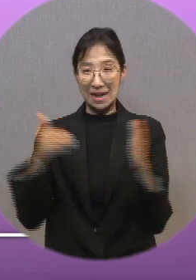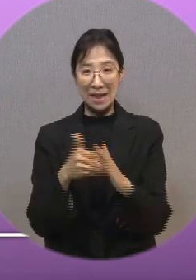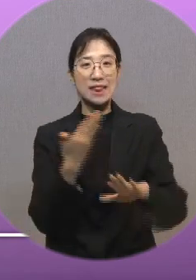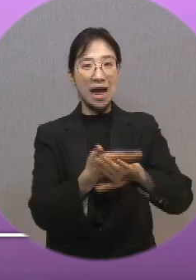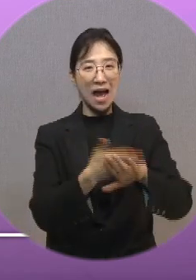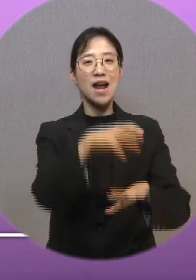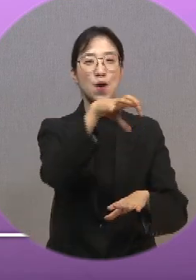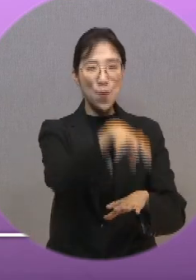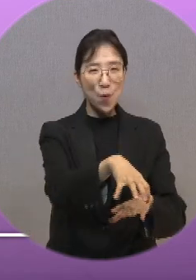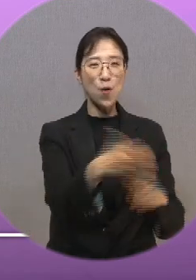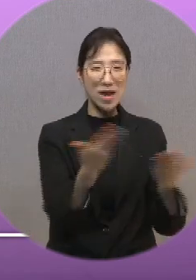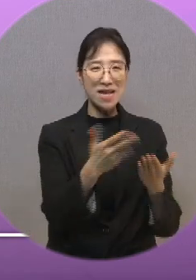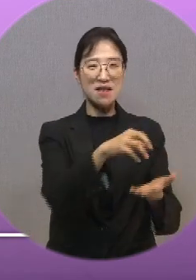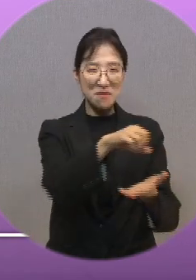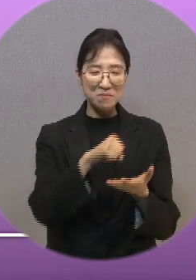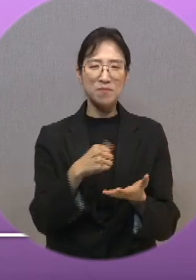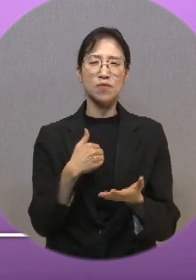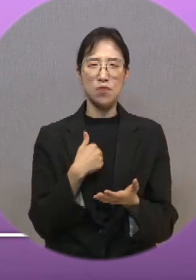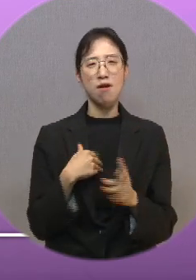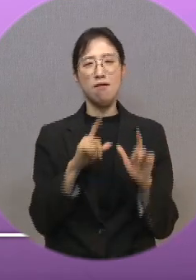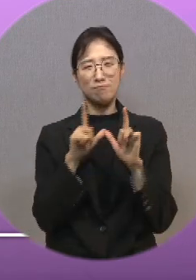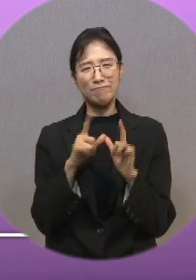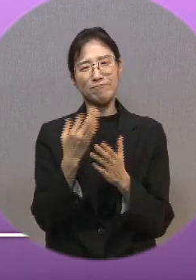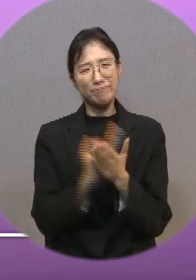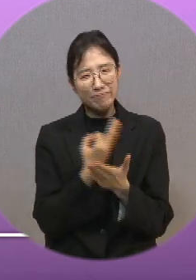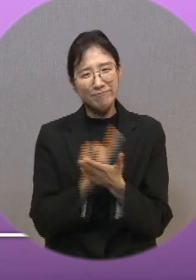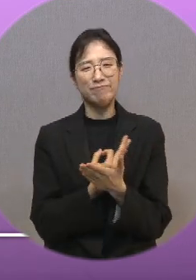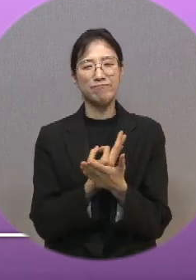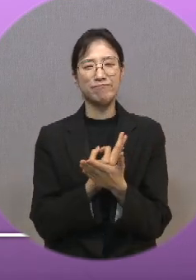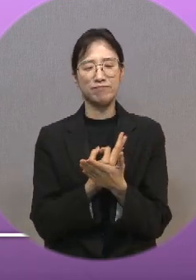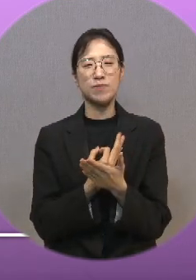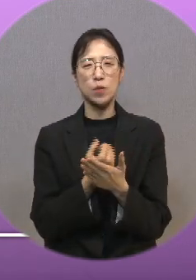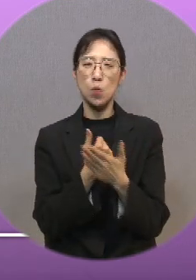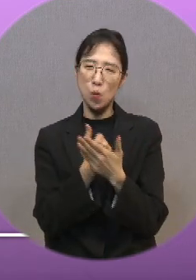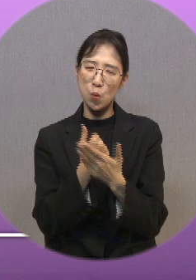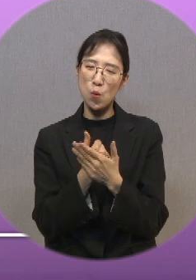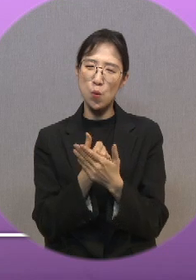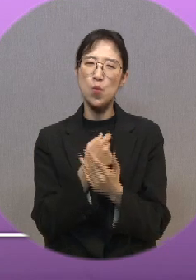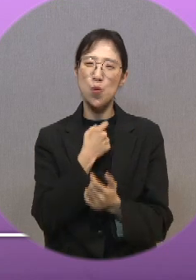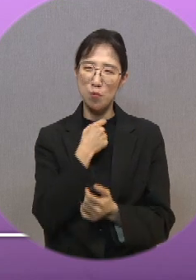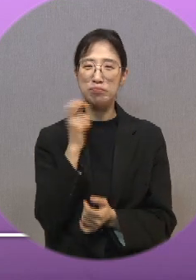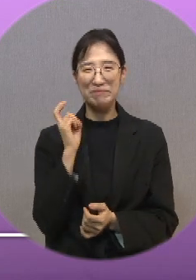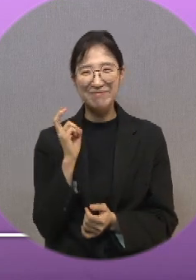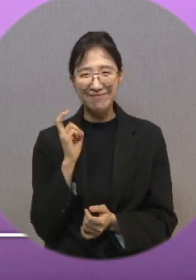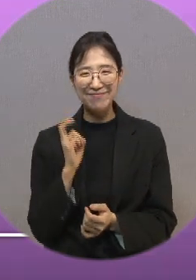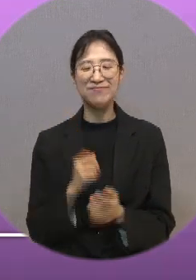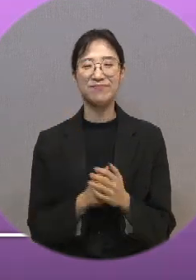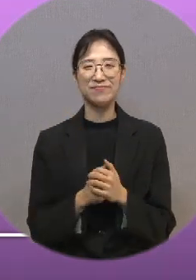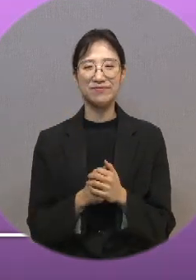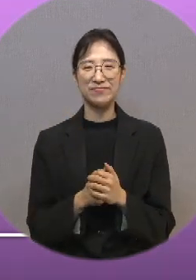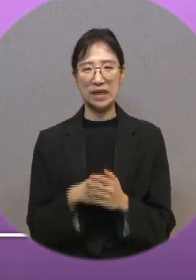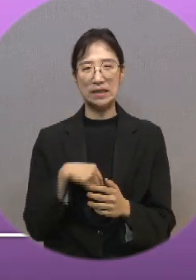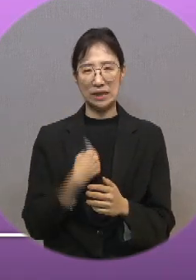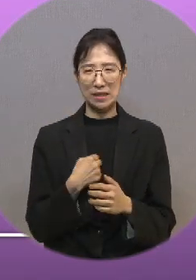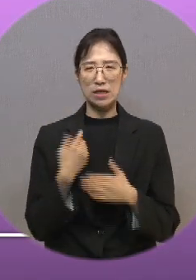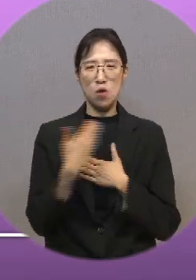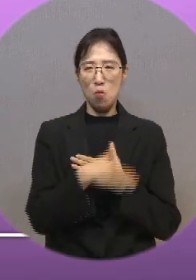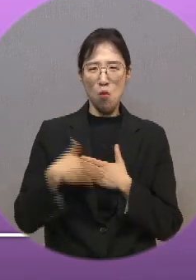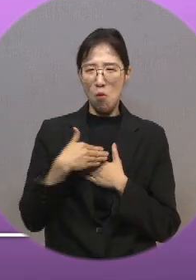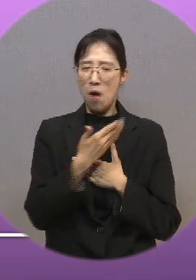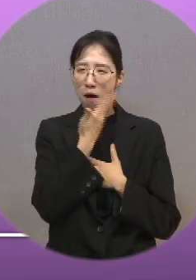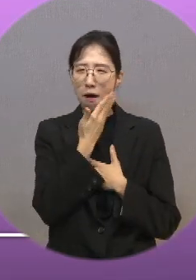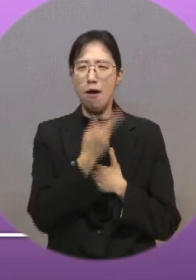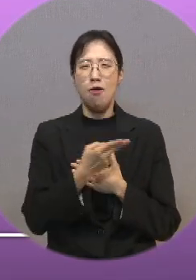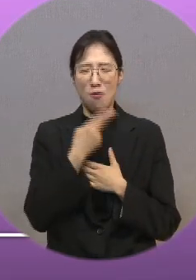또 받아서 자기네들의 생계에 좀 보탬이 되려고 하는지는 모르겠지만 자기 몸 돌보지